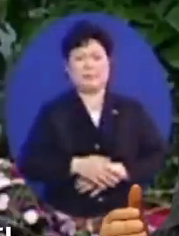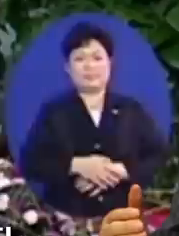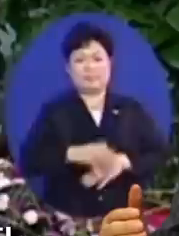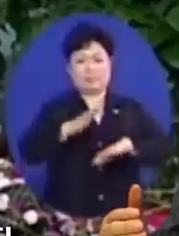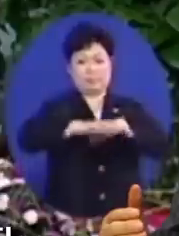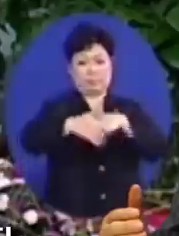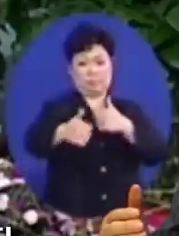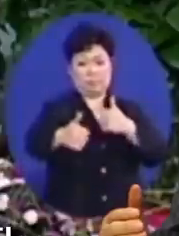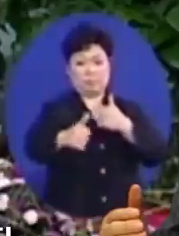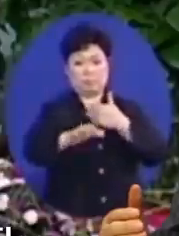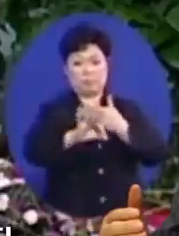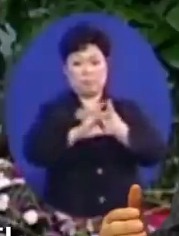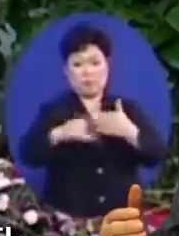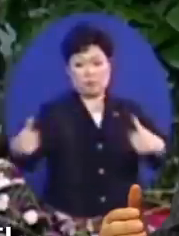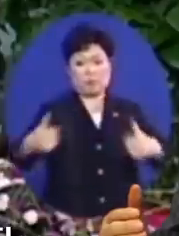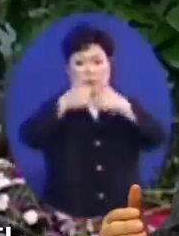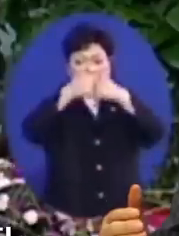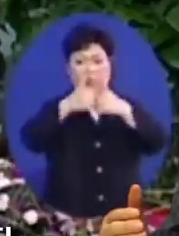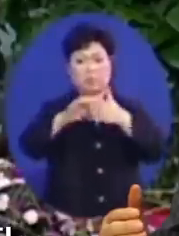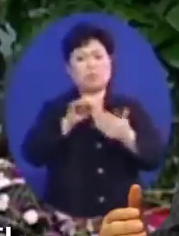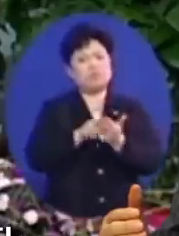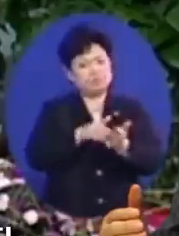대결하면 물러가는 것입니다.